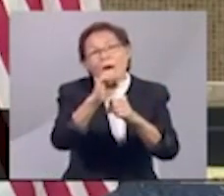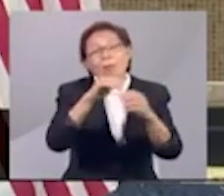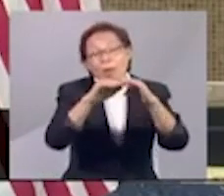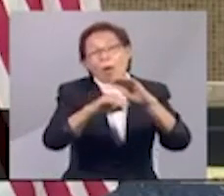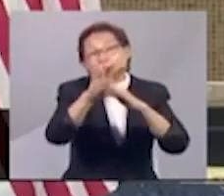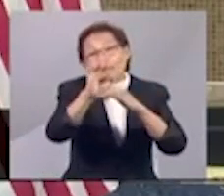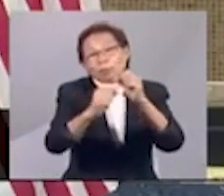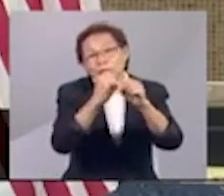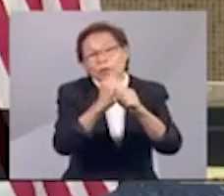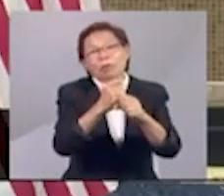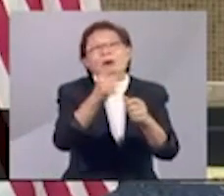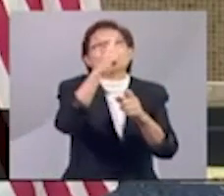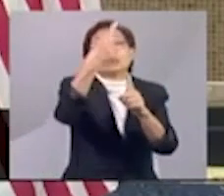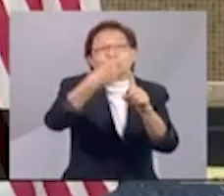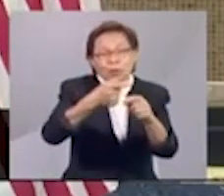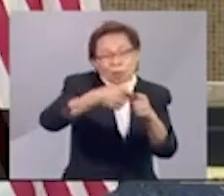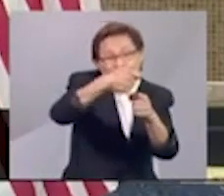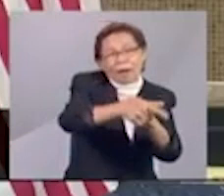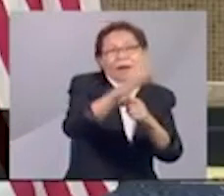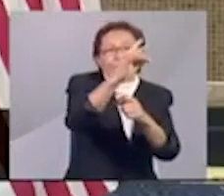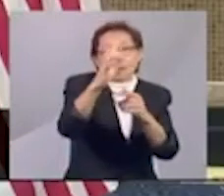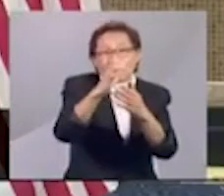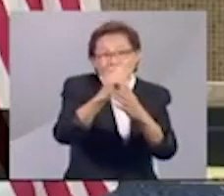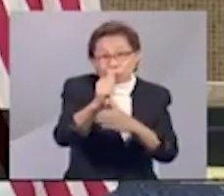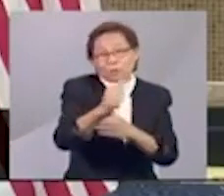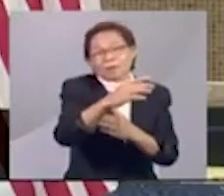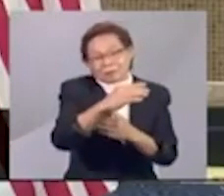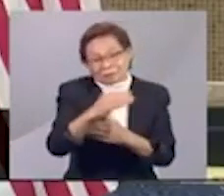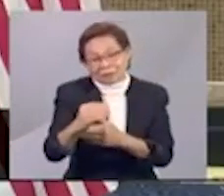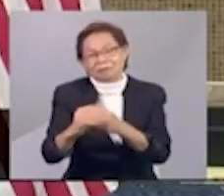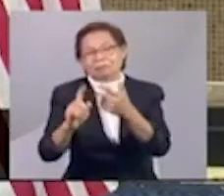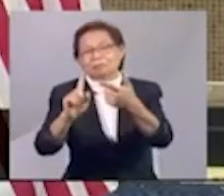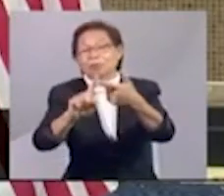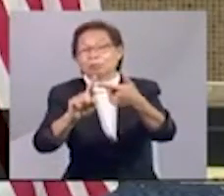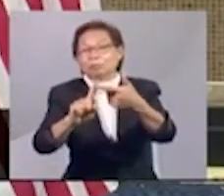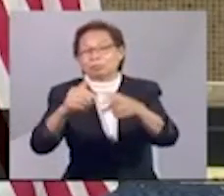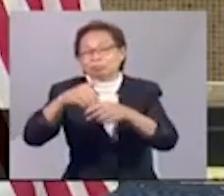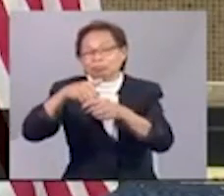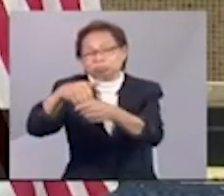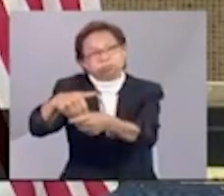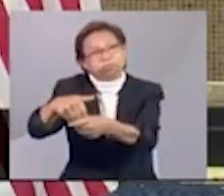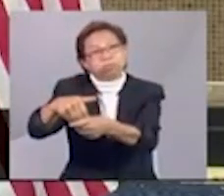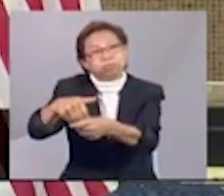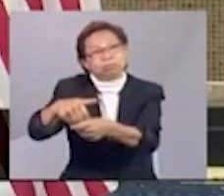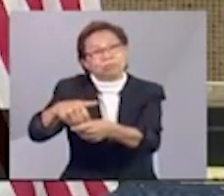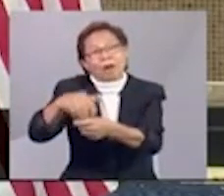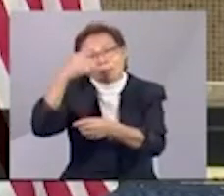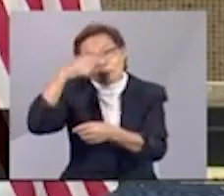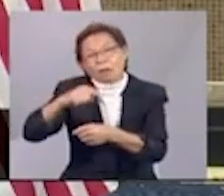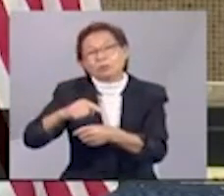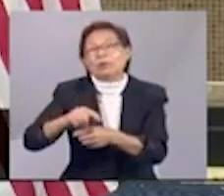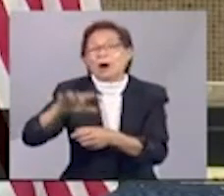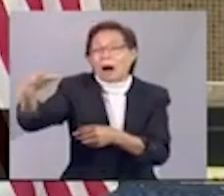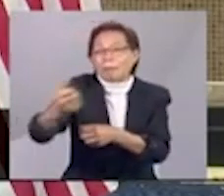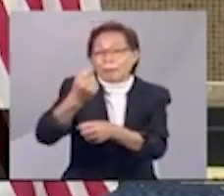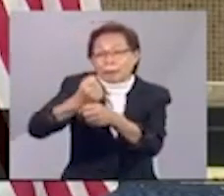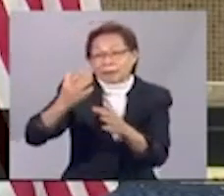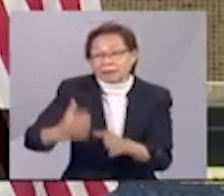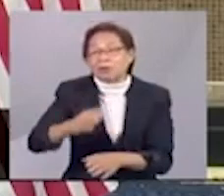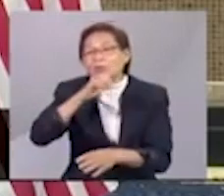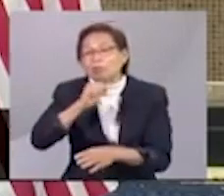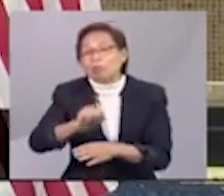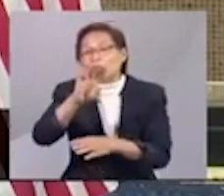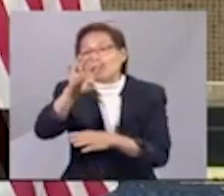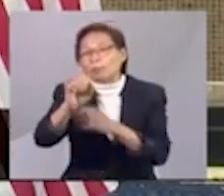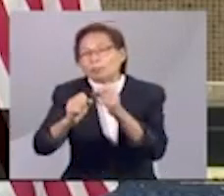at sebulan bagi setiap pekerja dan kedua insentif bagi menggaji penganggur Bowo